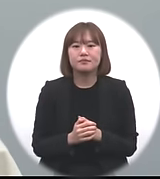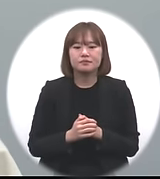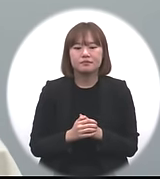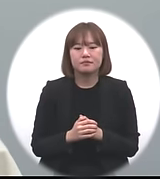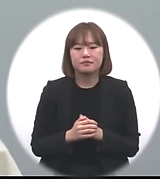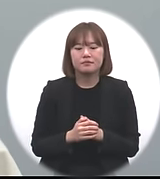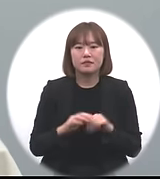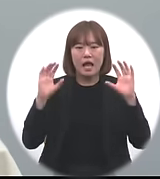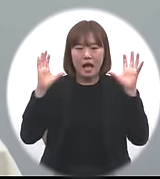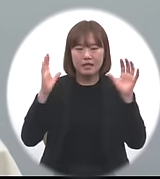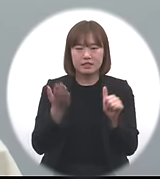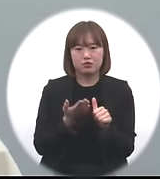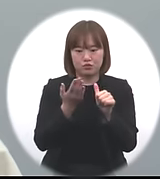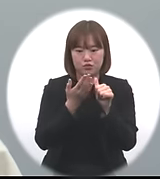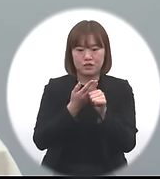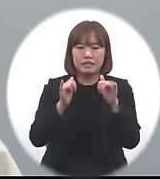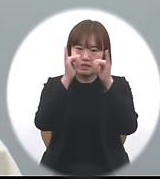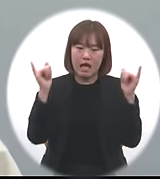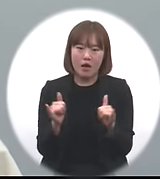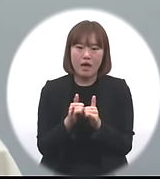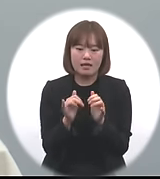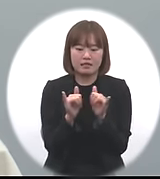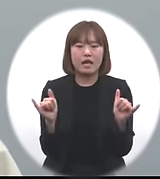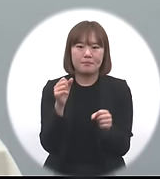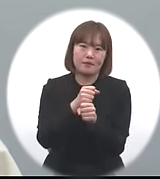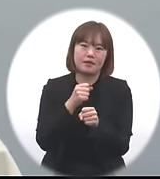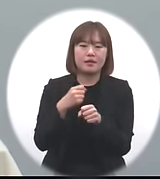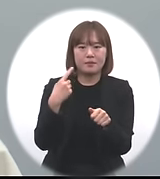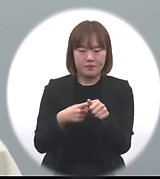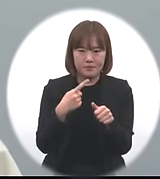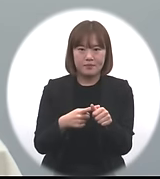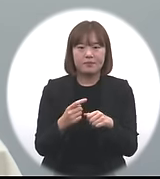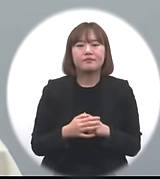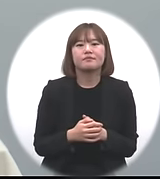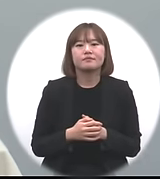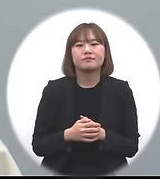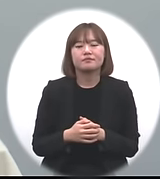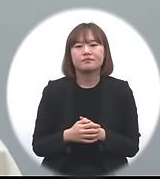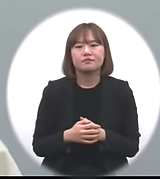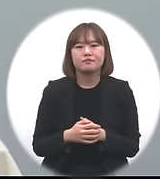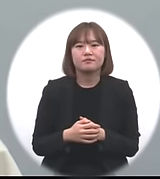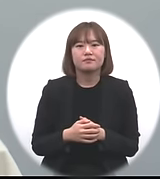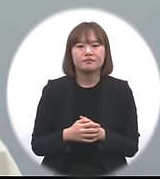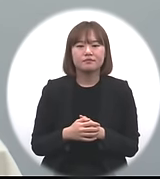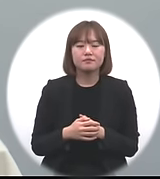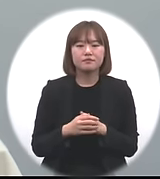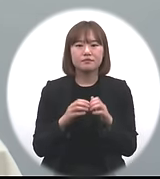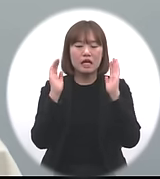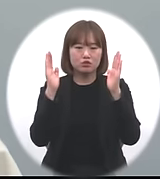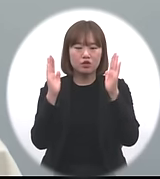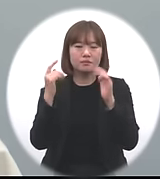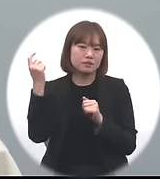먹습니다. 우리는 애를 키운다는 건 사회 구성원을 만드는 거예요. 점심시간에는 점심을 먹고, 그렇죠. 수업